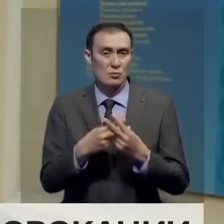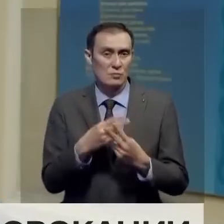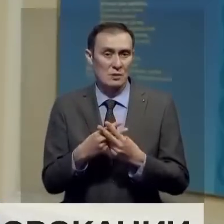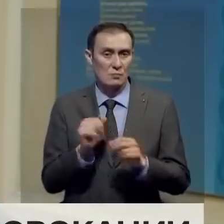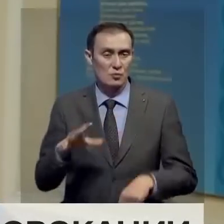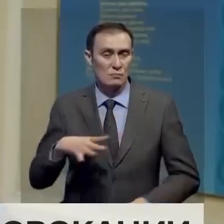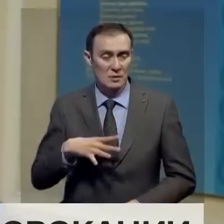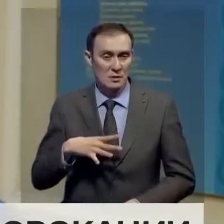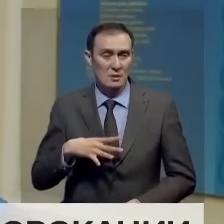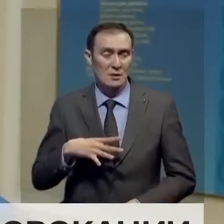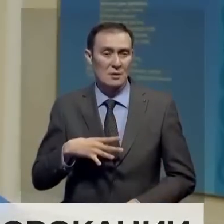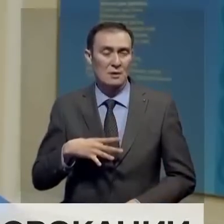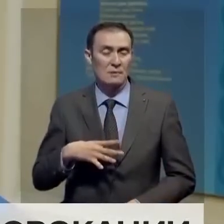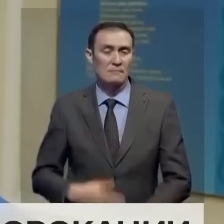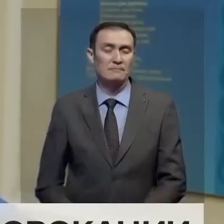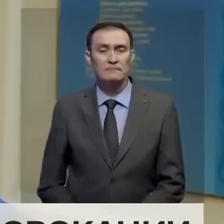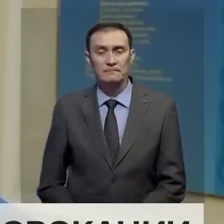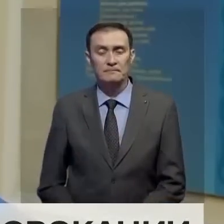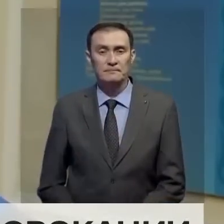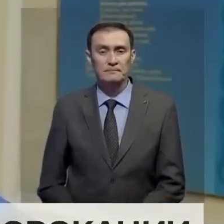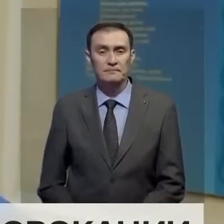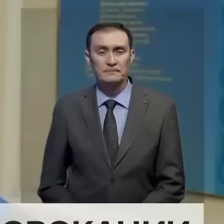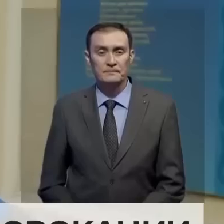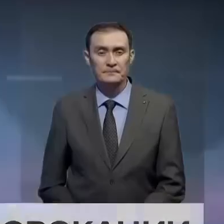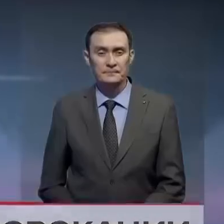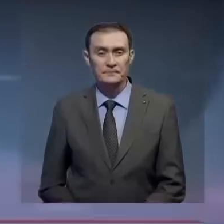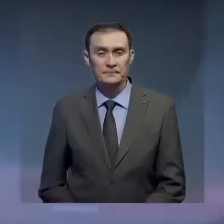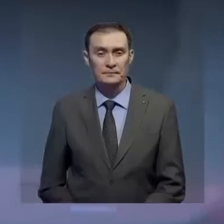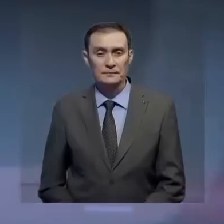свободы, ограничений и лишения свободы.